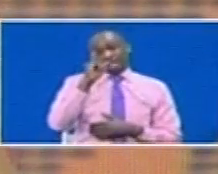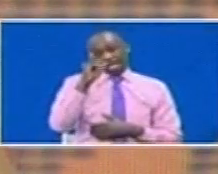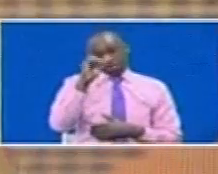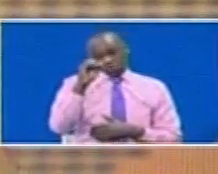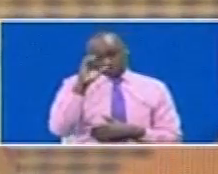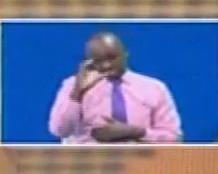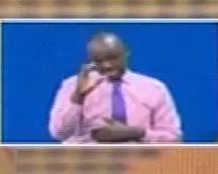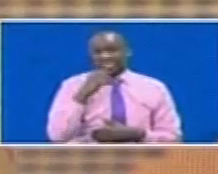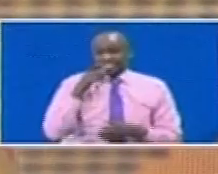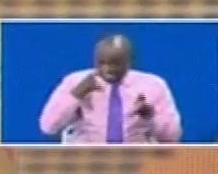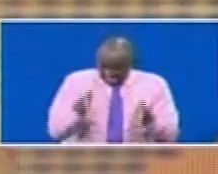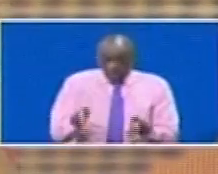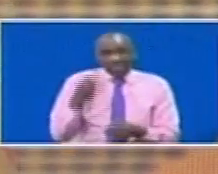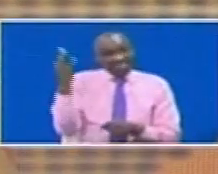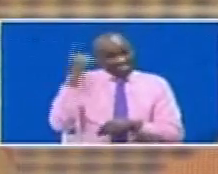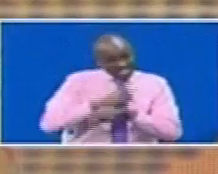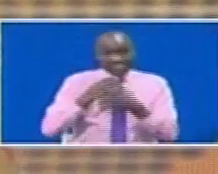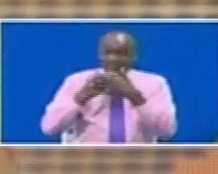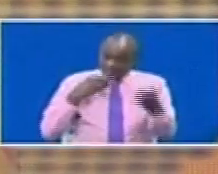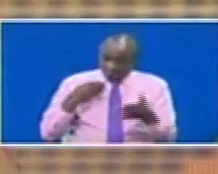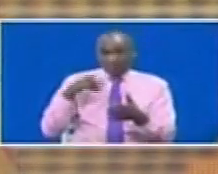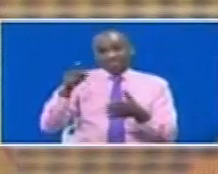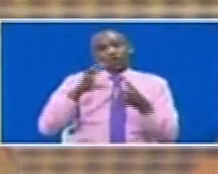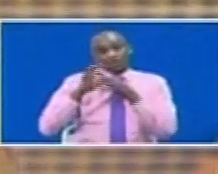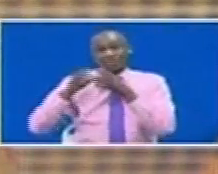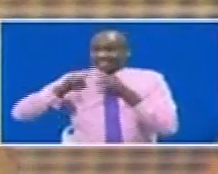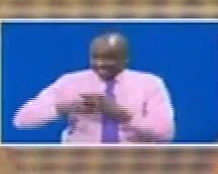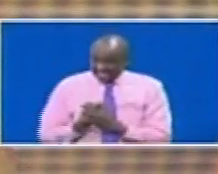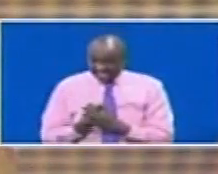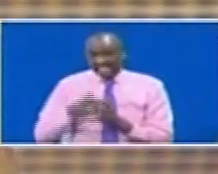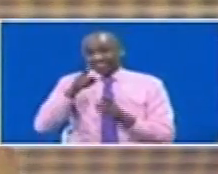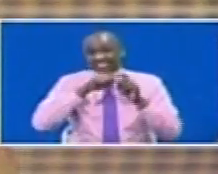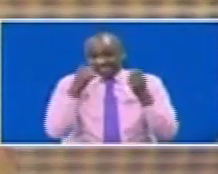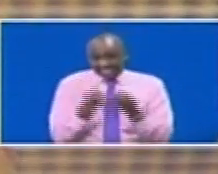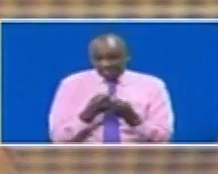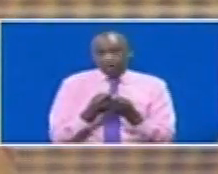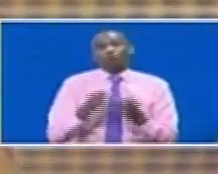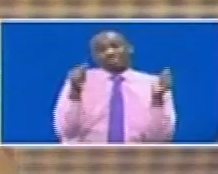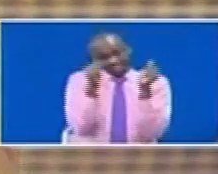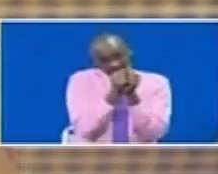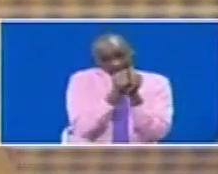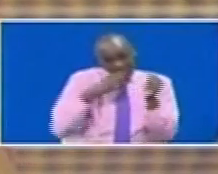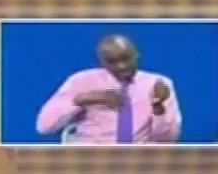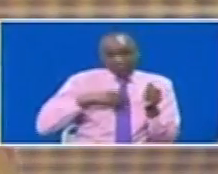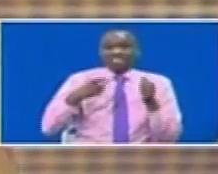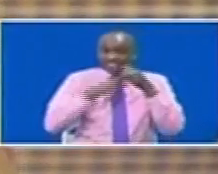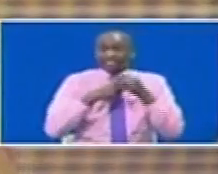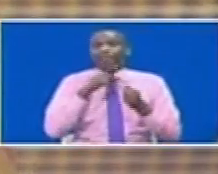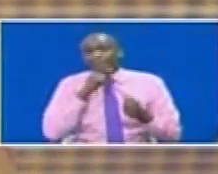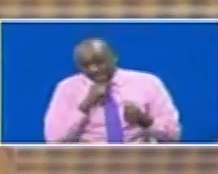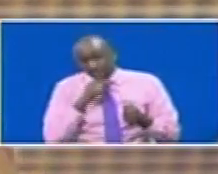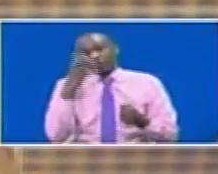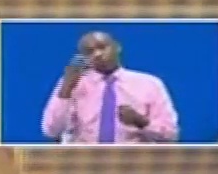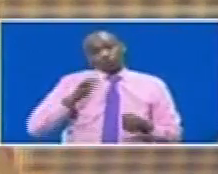Olimpiki siku tatu kabla ya mashindano hayo kung'oa nanga. Timu hiyo ya wanariadha 10, wanaume 6 na wanawake